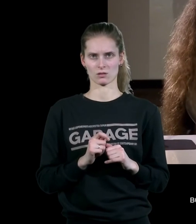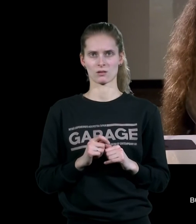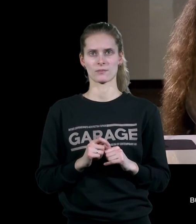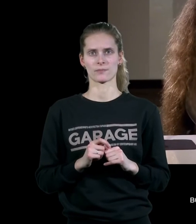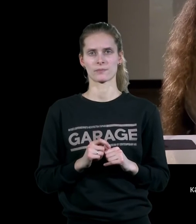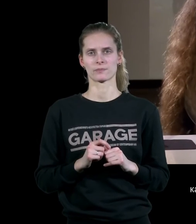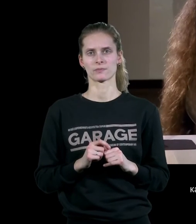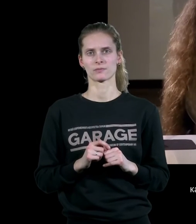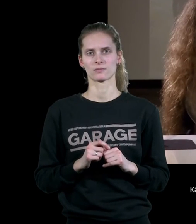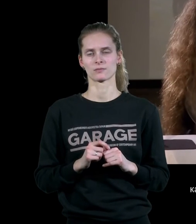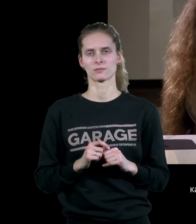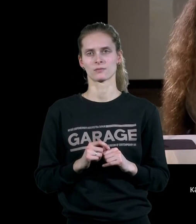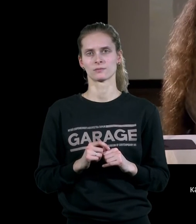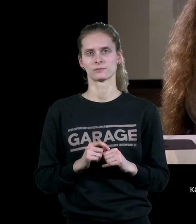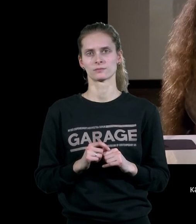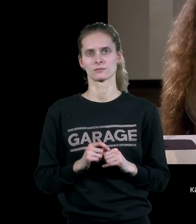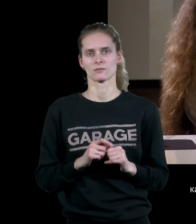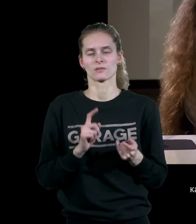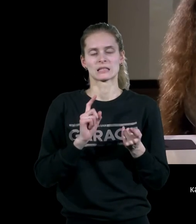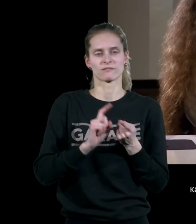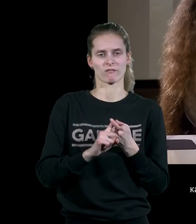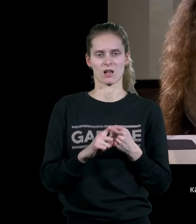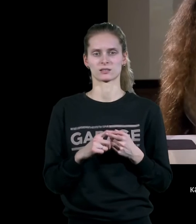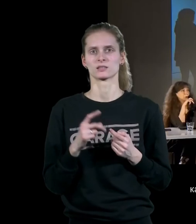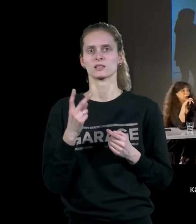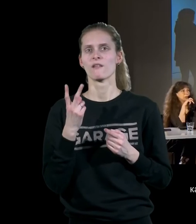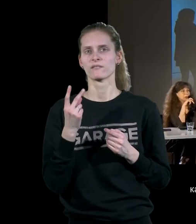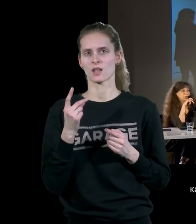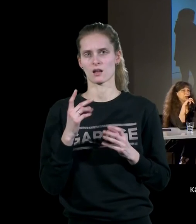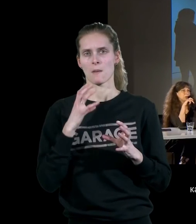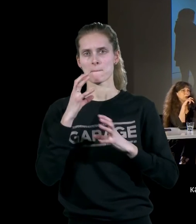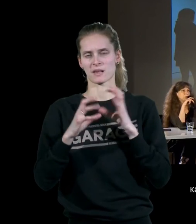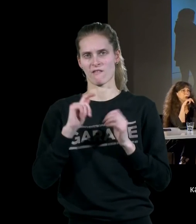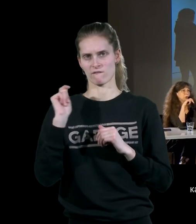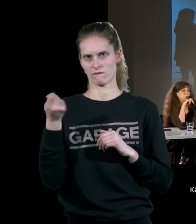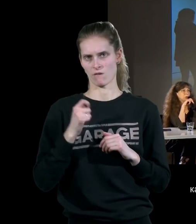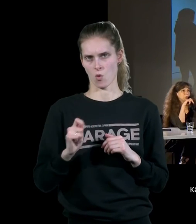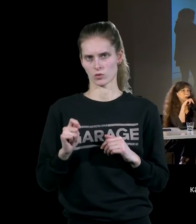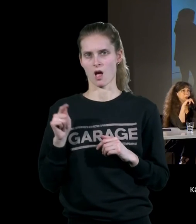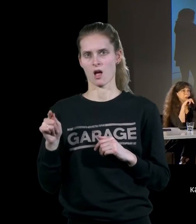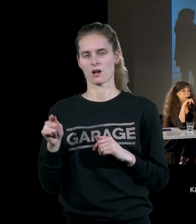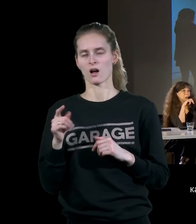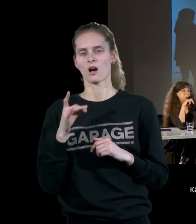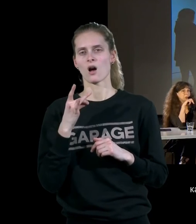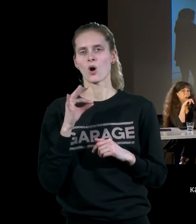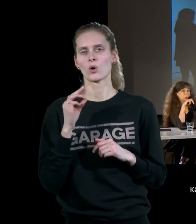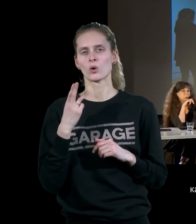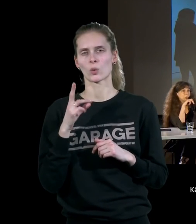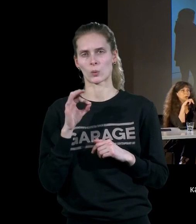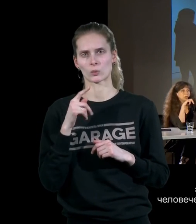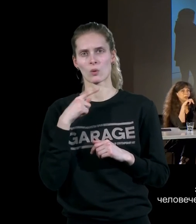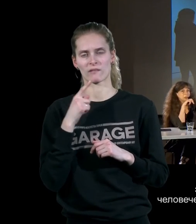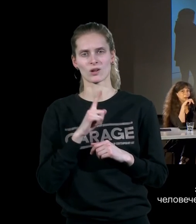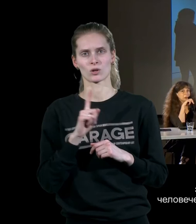трагичности 20 века, катастрофы Второй мировой войны. У него есть фраза, когда он говорит, что перед лицом